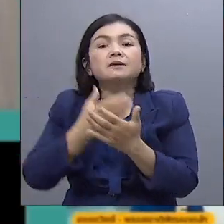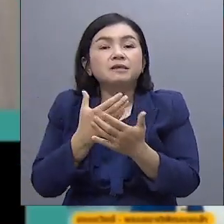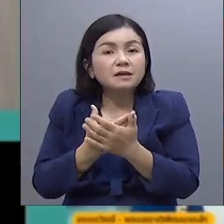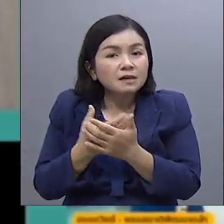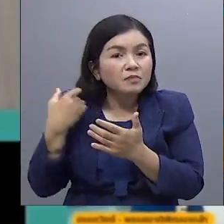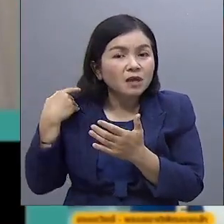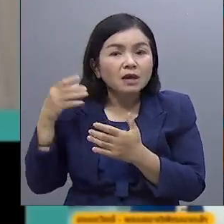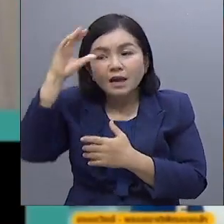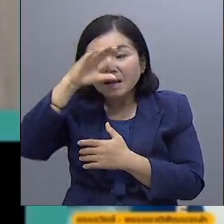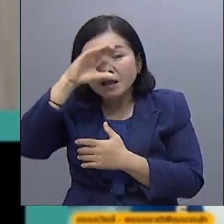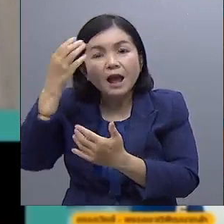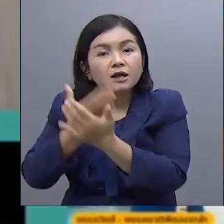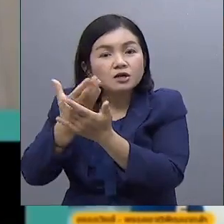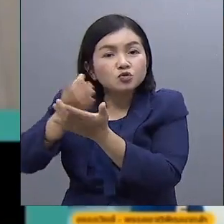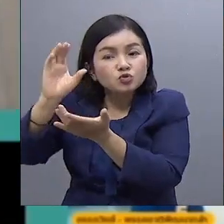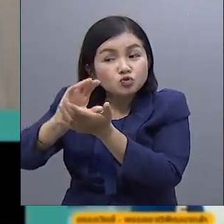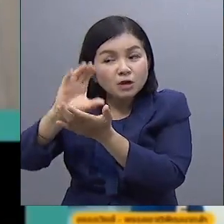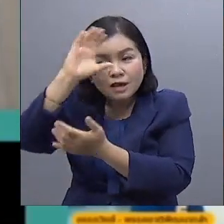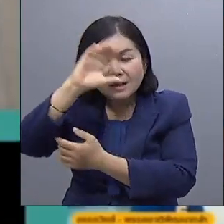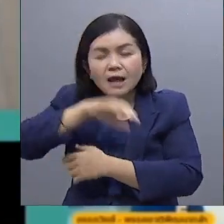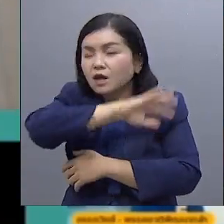าถึงแหล่งทุนต่างๆที่ทั้งหมดเนี่ย